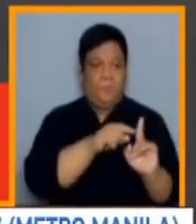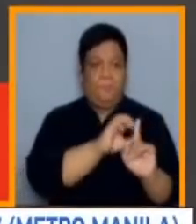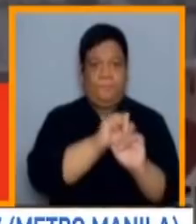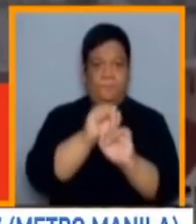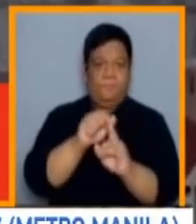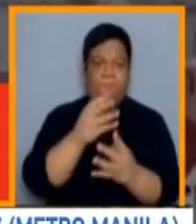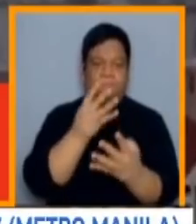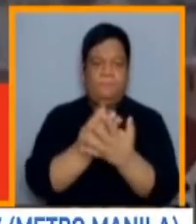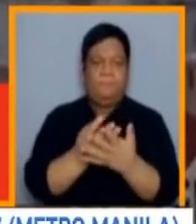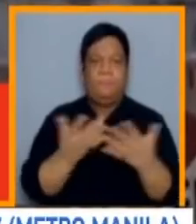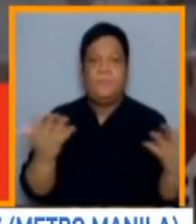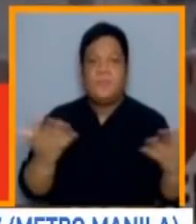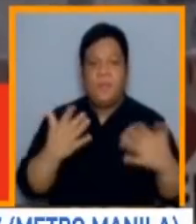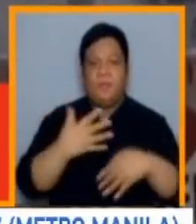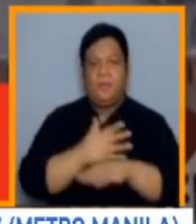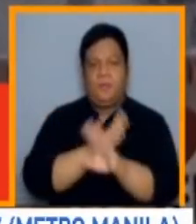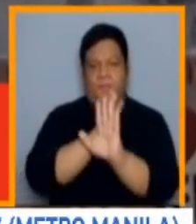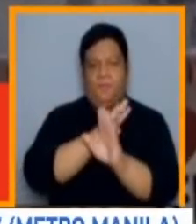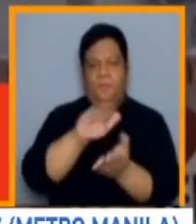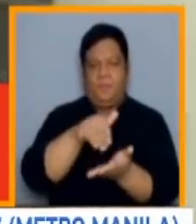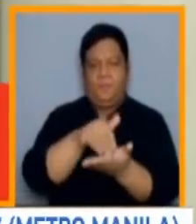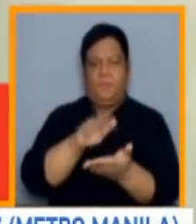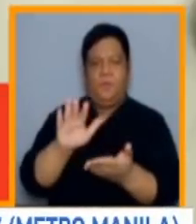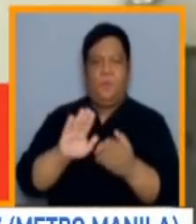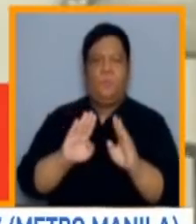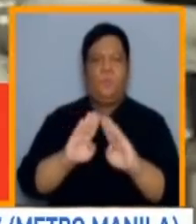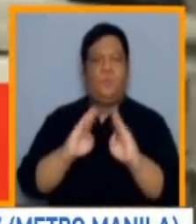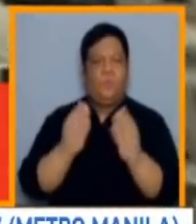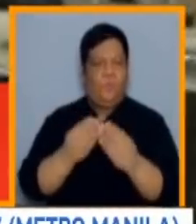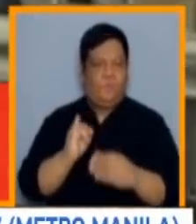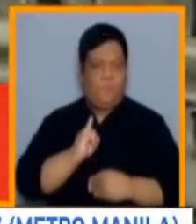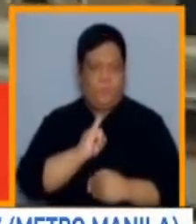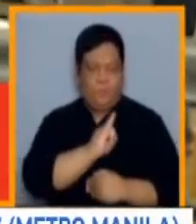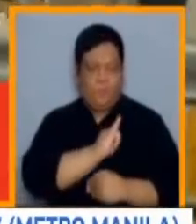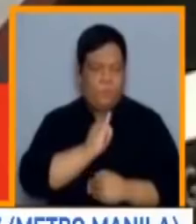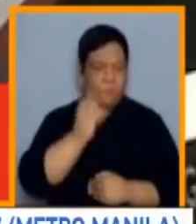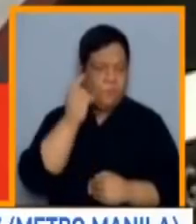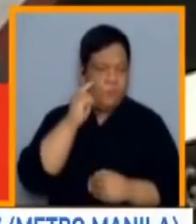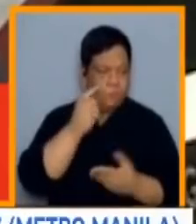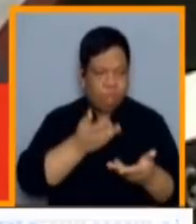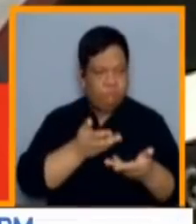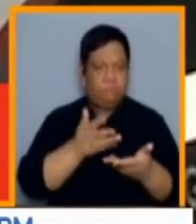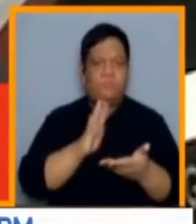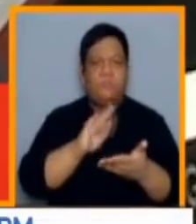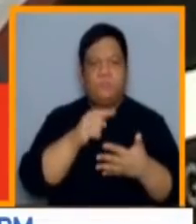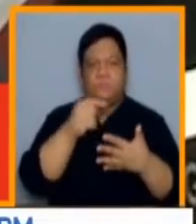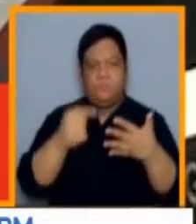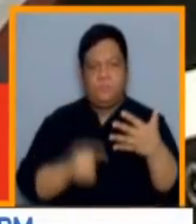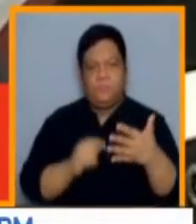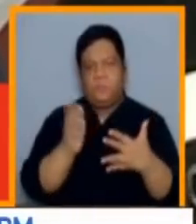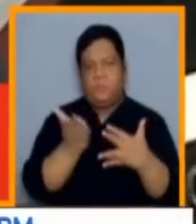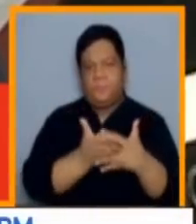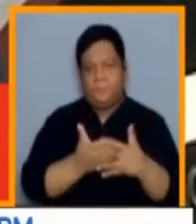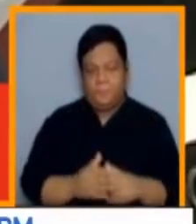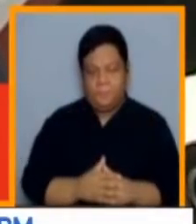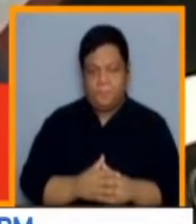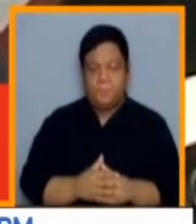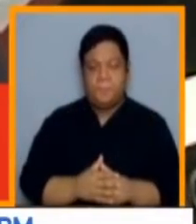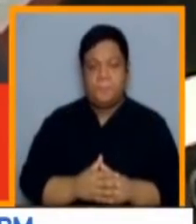Facility ng Bureau of Immigration para sa disposisyon ng kanyang mga kaso. The FBI or